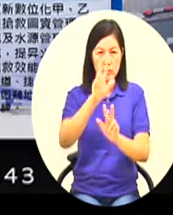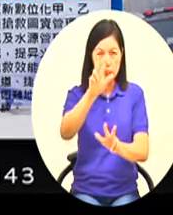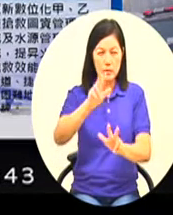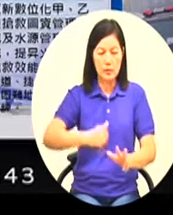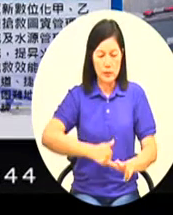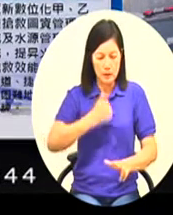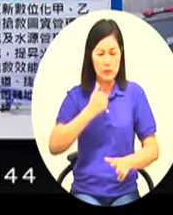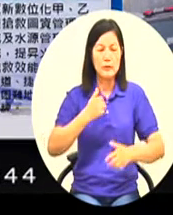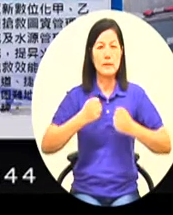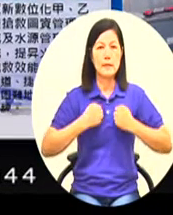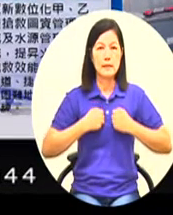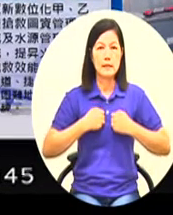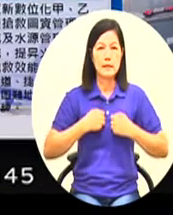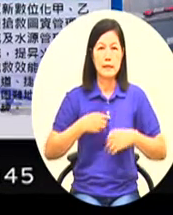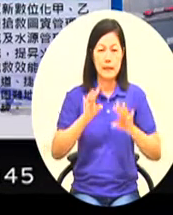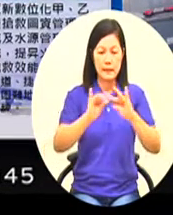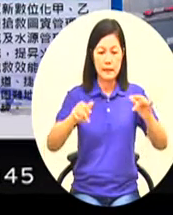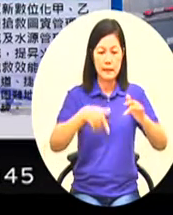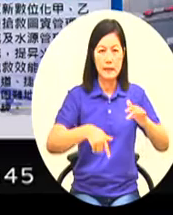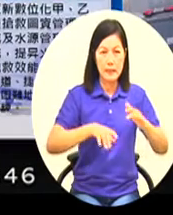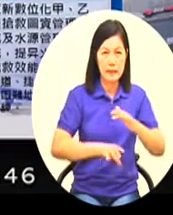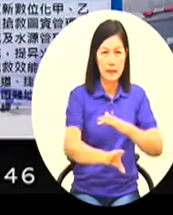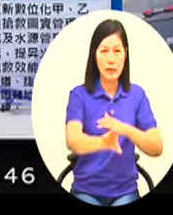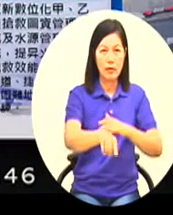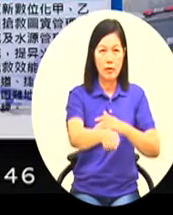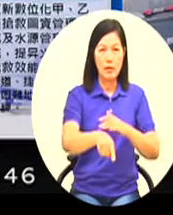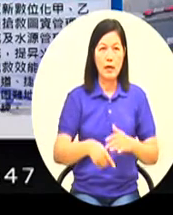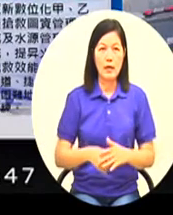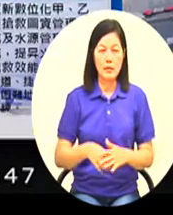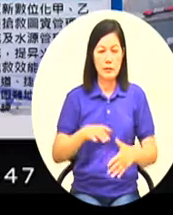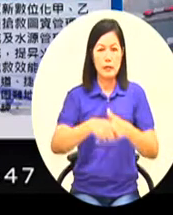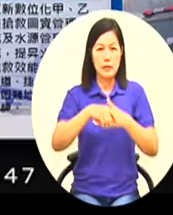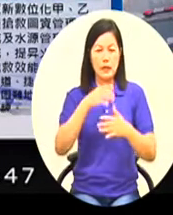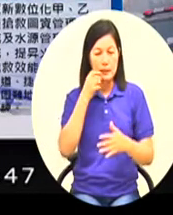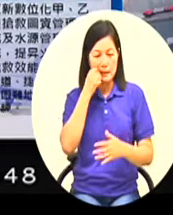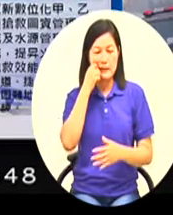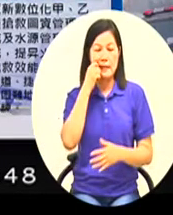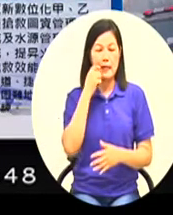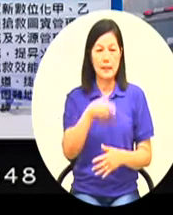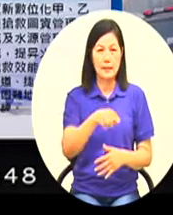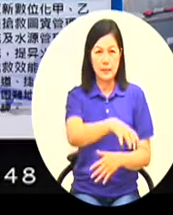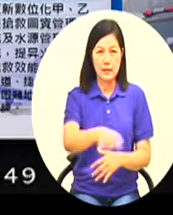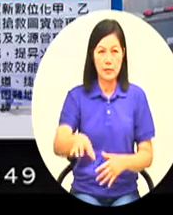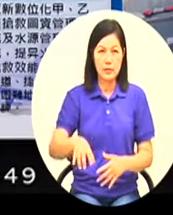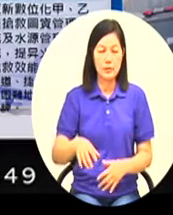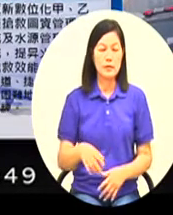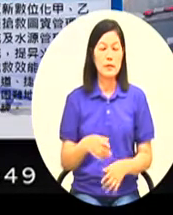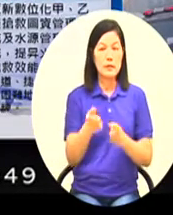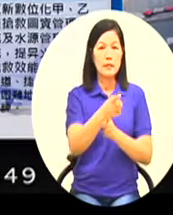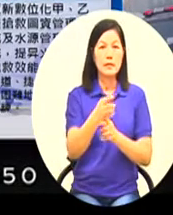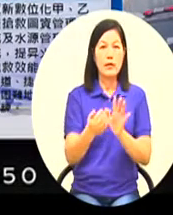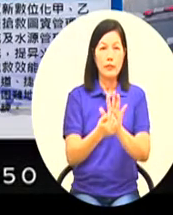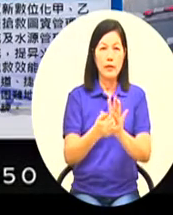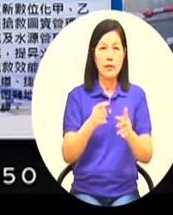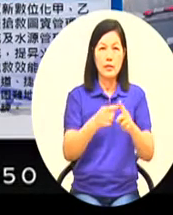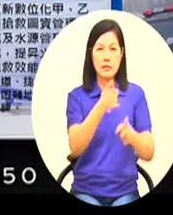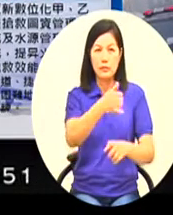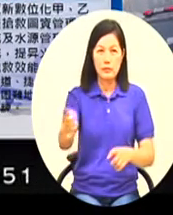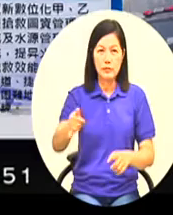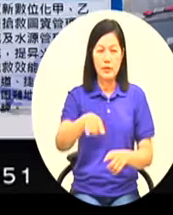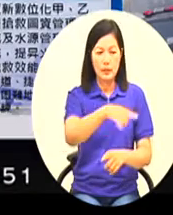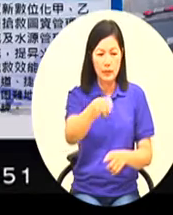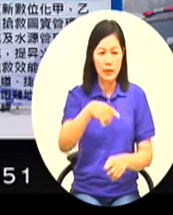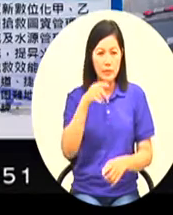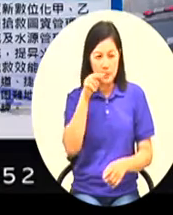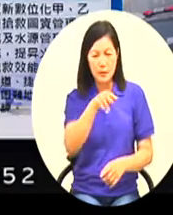选定地下道、捷运站体等抢救困难地区，使消防人员了解内部结构、救灾情路动线，增